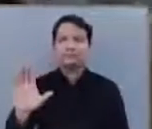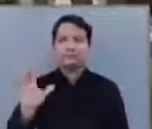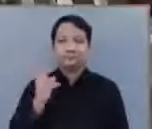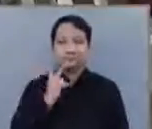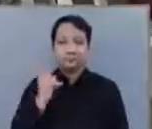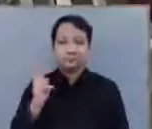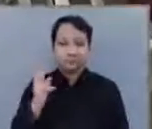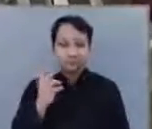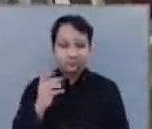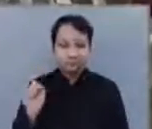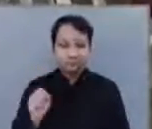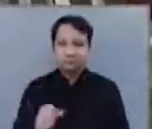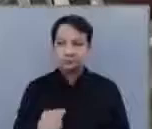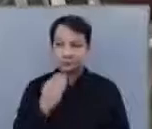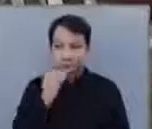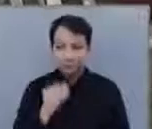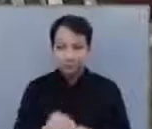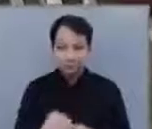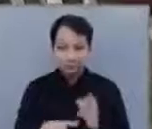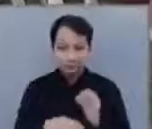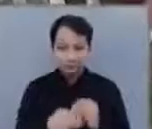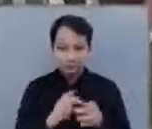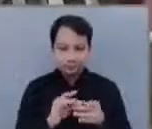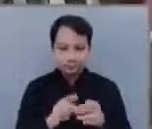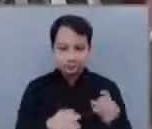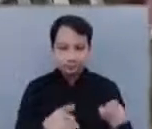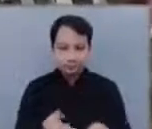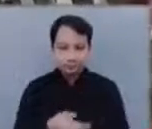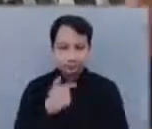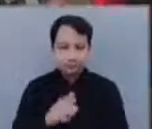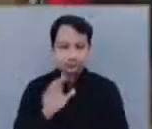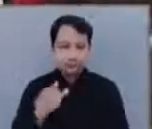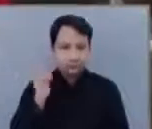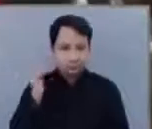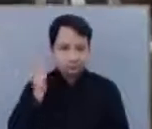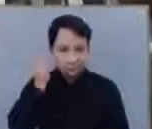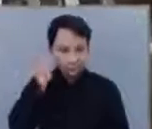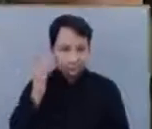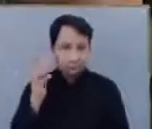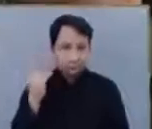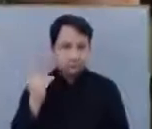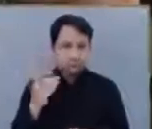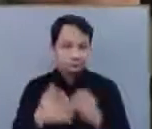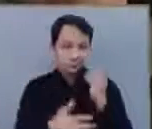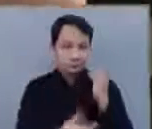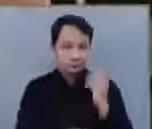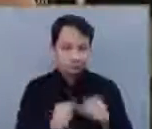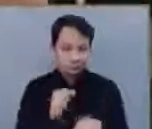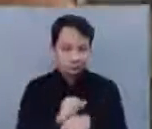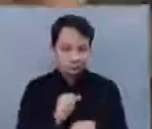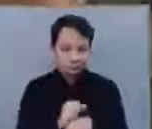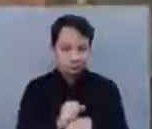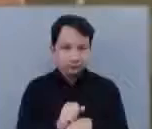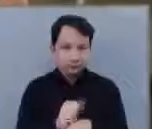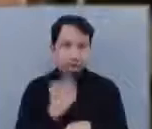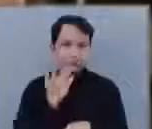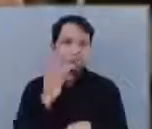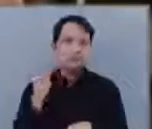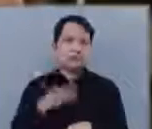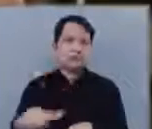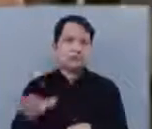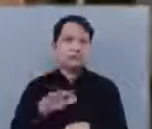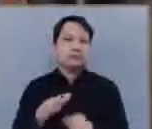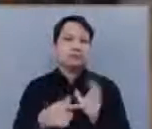Safety. Kwento niya, matagal na siya sa gobyerno at bagamat mahirap ang trabaho, masarap naman sa pakiramdam